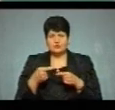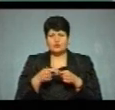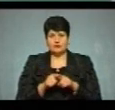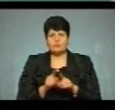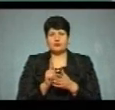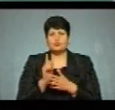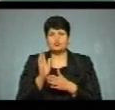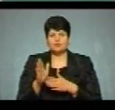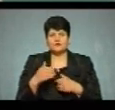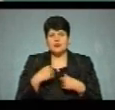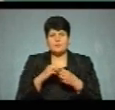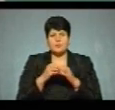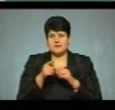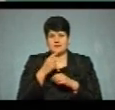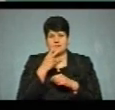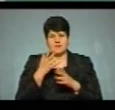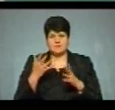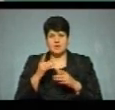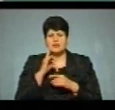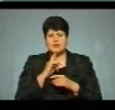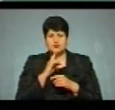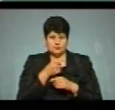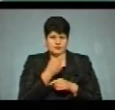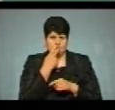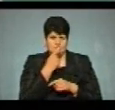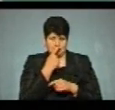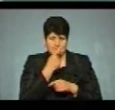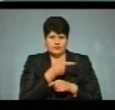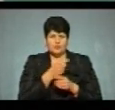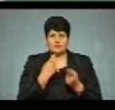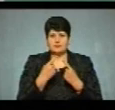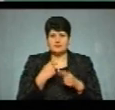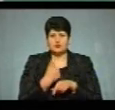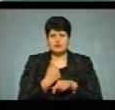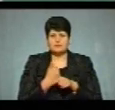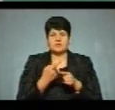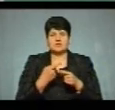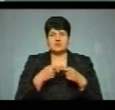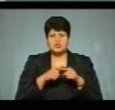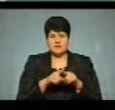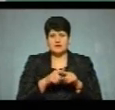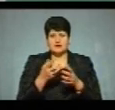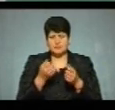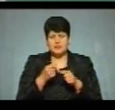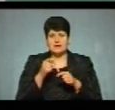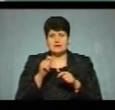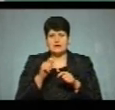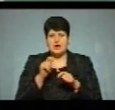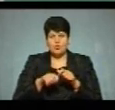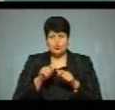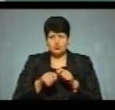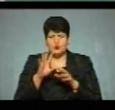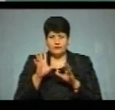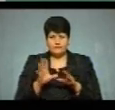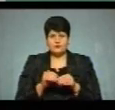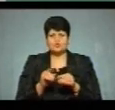бути. Я проблем там не бачу. Тільки що я розмовляв з головним інженером Віталій Йосифович Грузинським, він сказав, що тримаємо на контролі, всі, які не будуть неполадки, ми